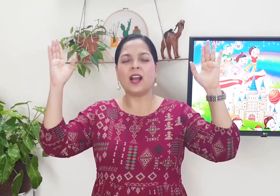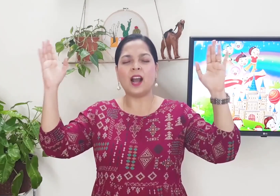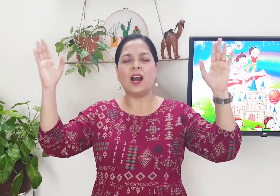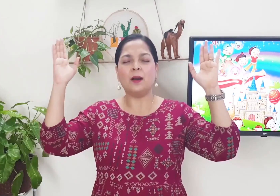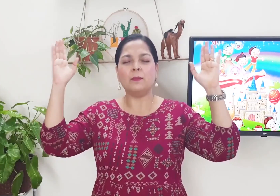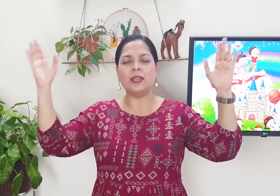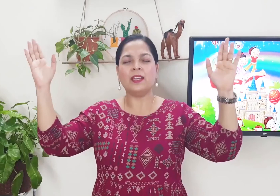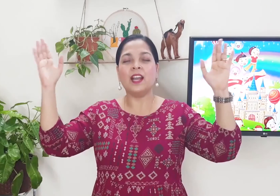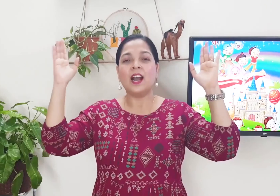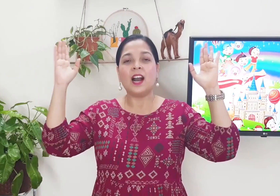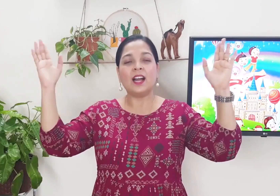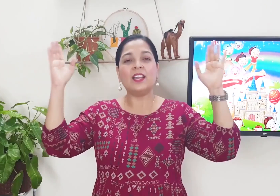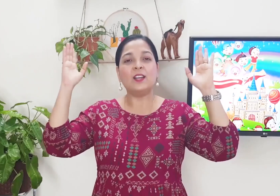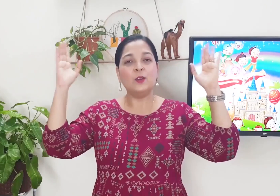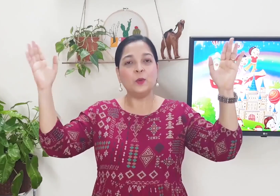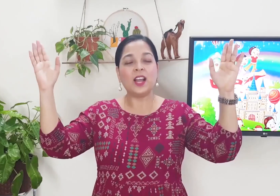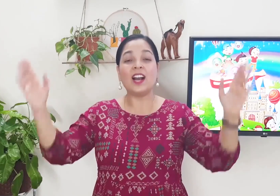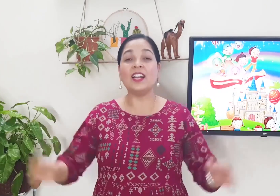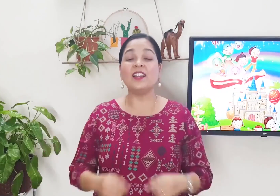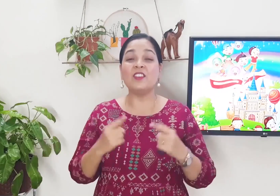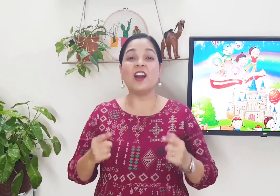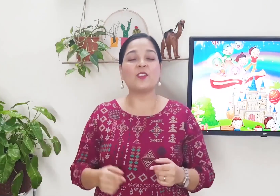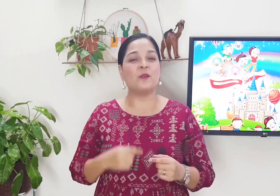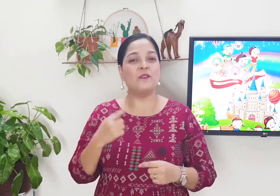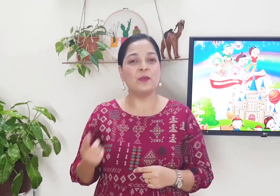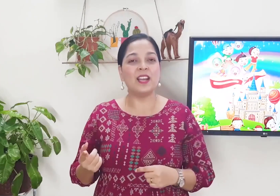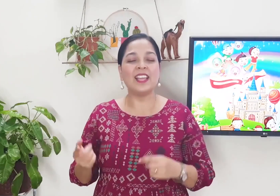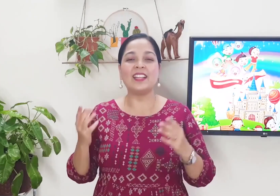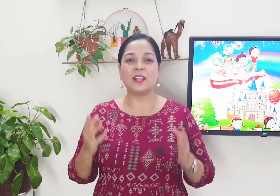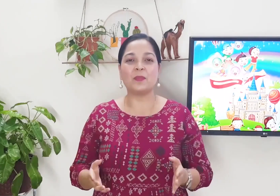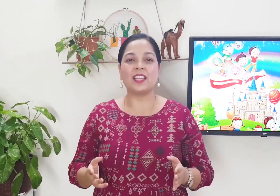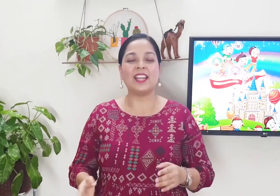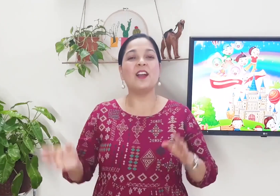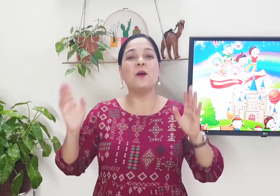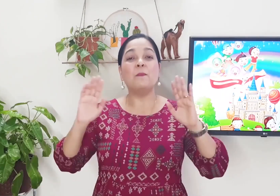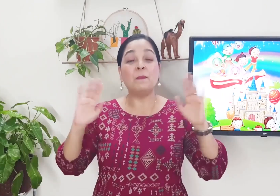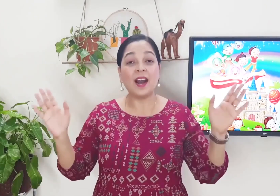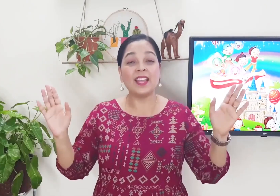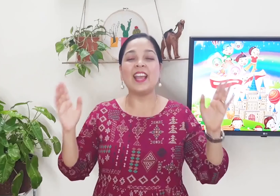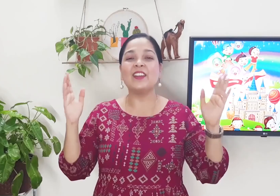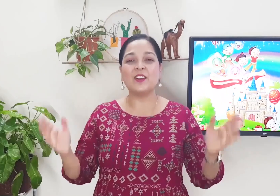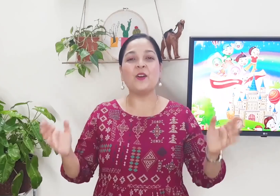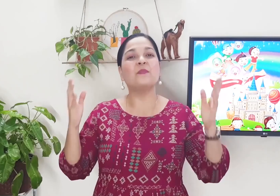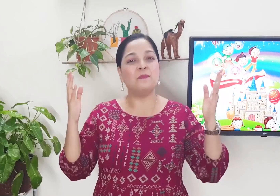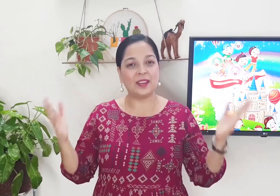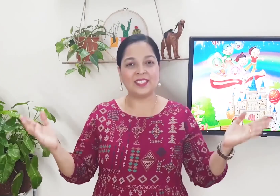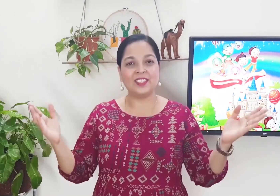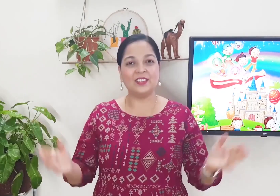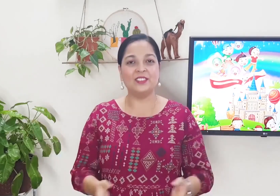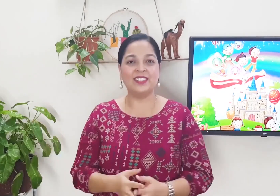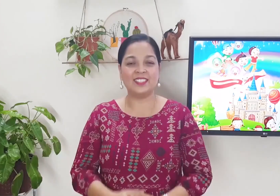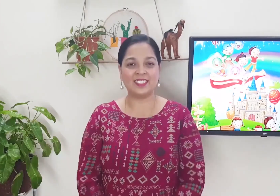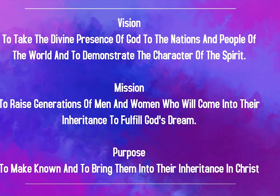में आमीन। हालेलुया। अगले रविवार को हम फिर मिलेंगे, तब तक के लिए बाय एंड गॉड